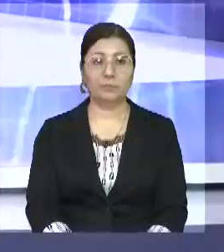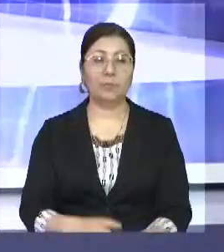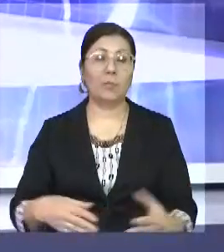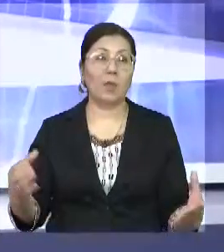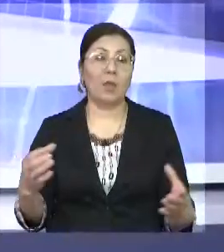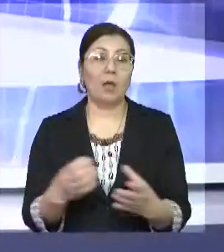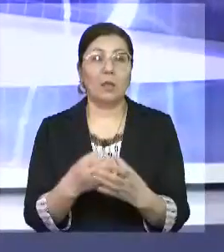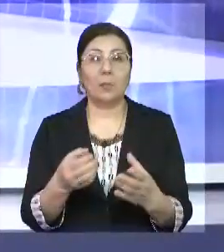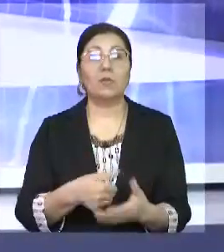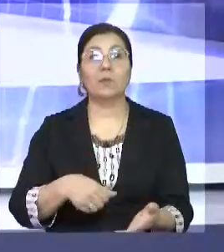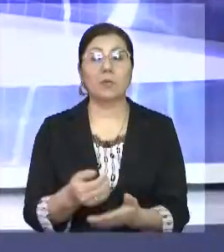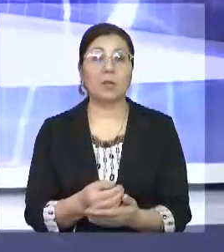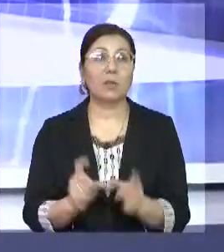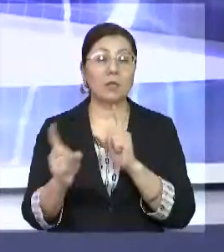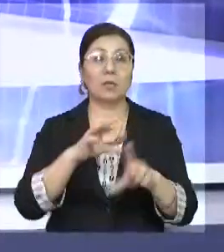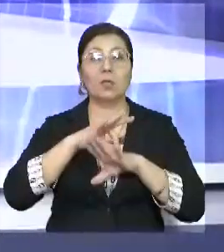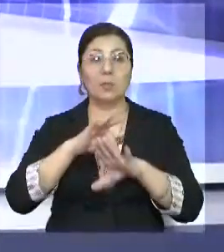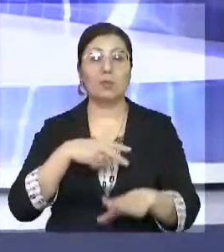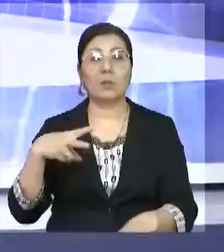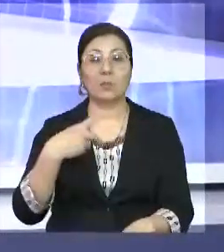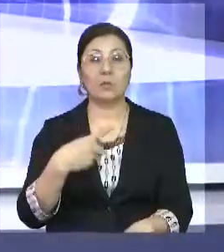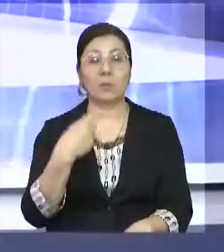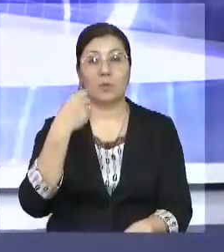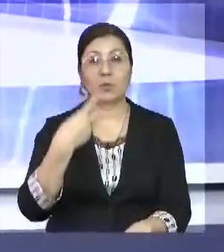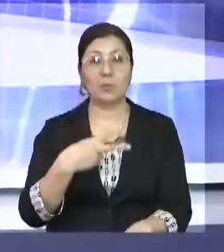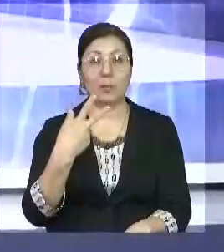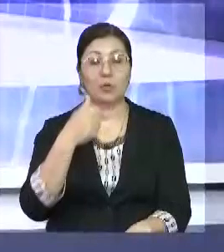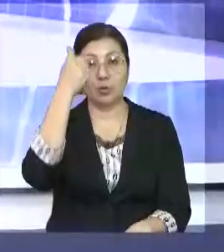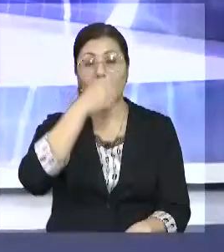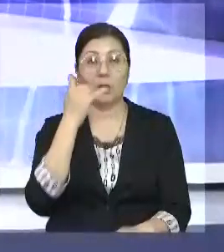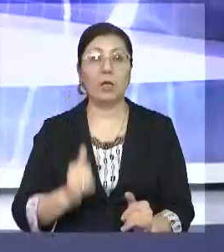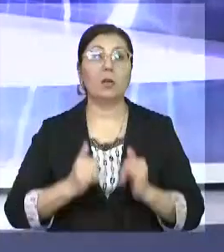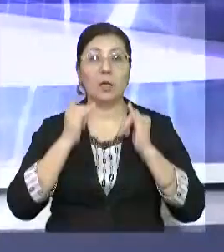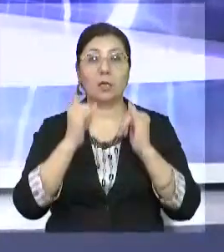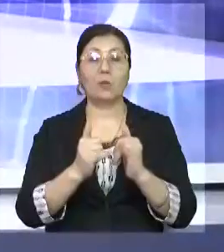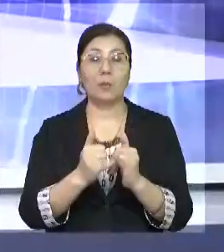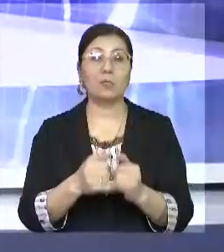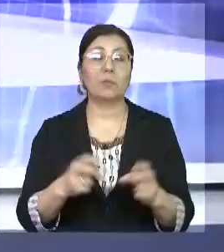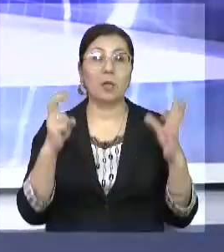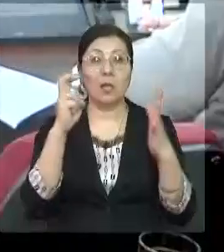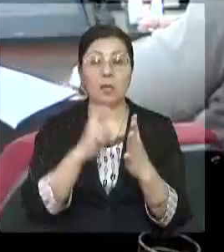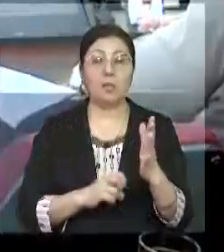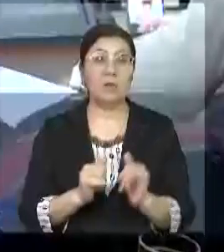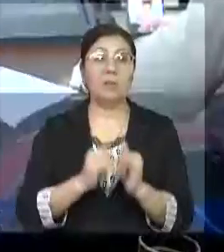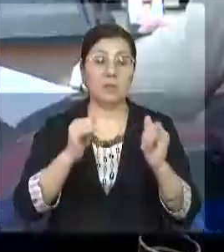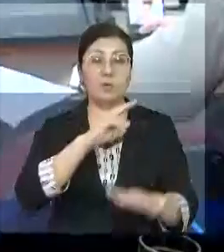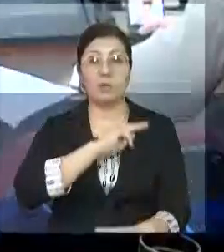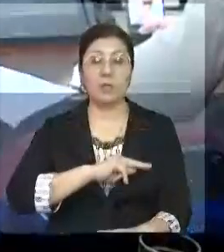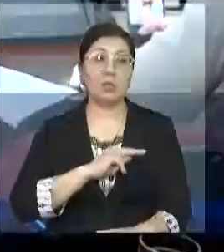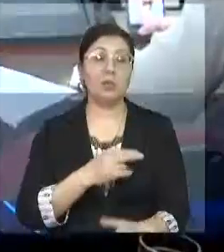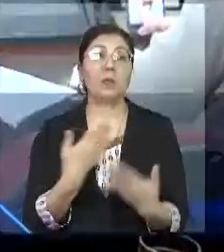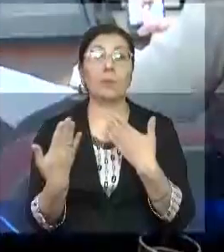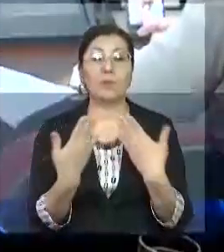Қоғамдық кеңес мүшелері де жиын өткізді. Онда 2021-2023 жылдарға арналған салық базасын кеңейту жұмыстары талқыға